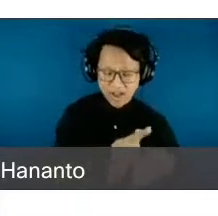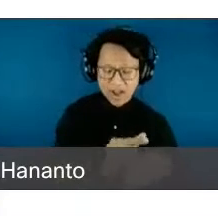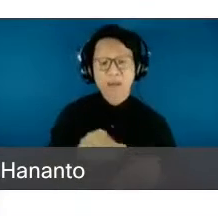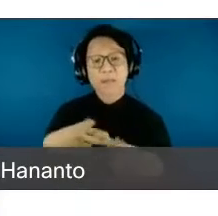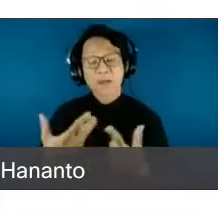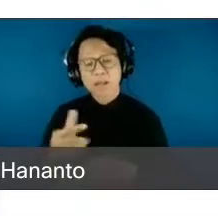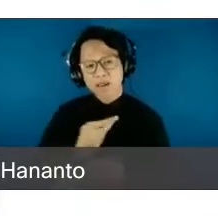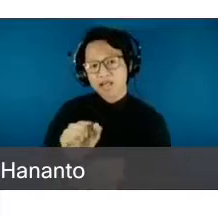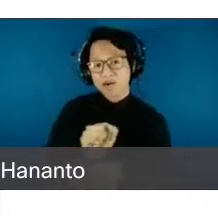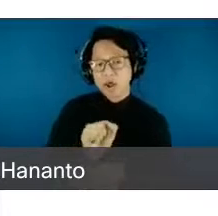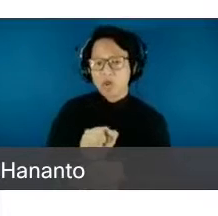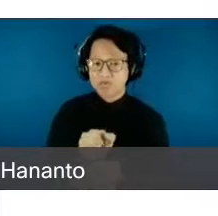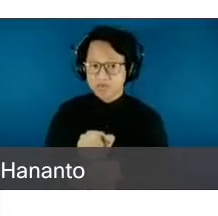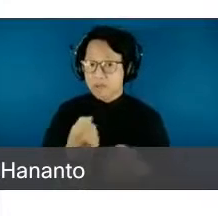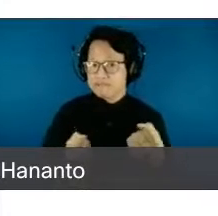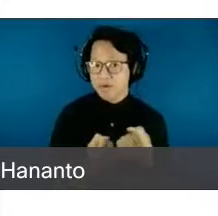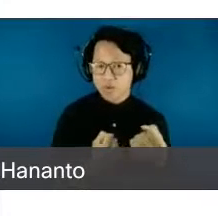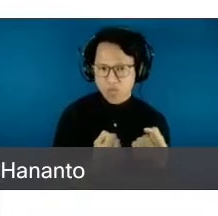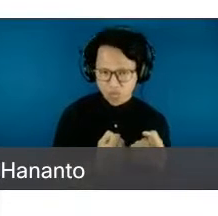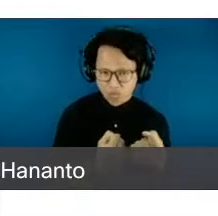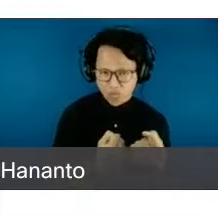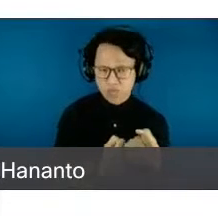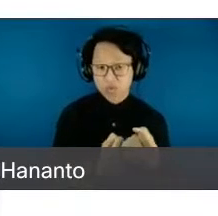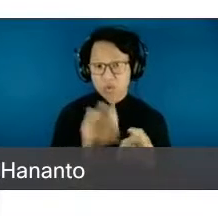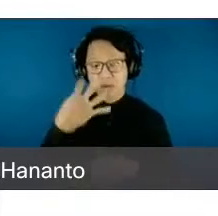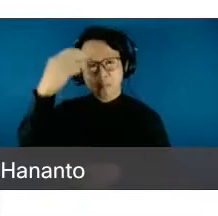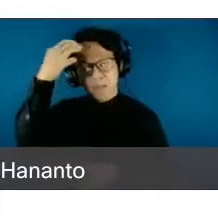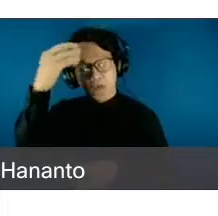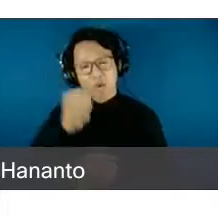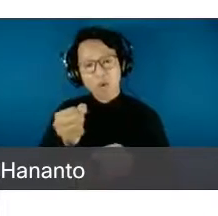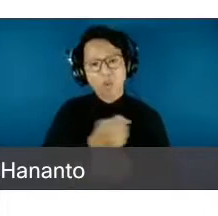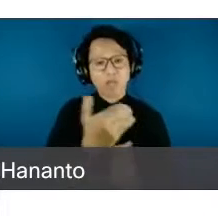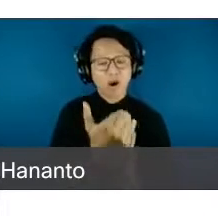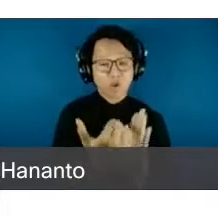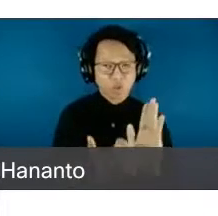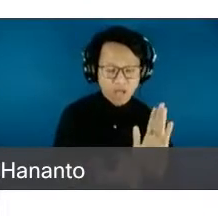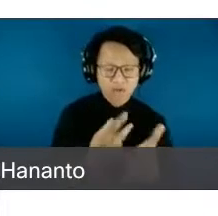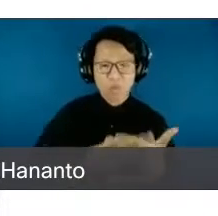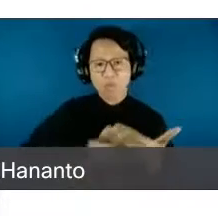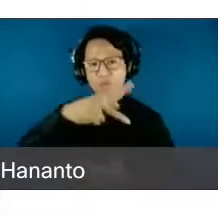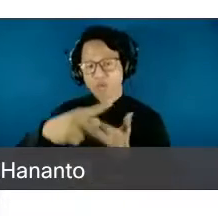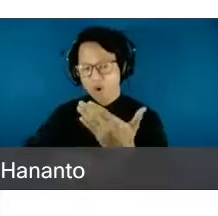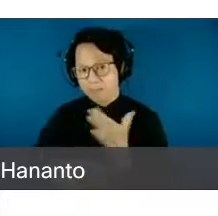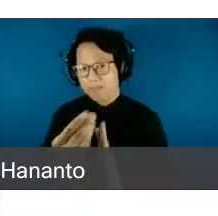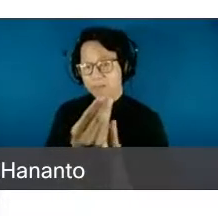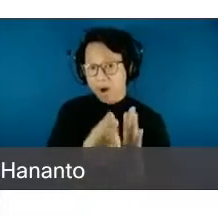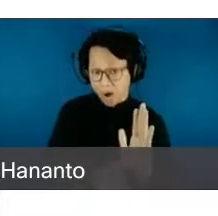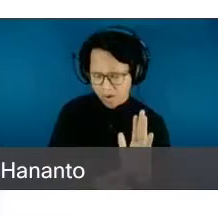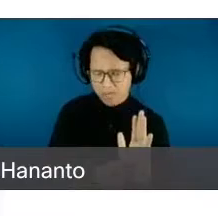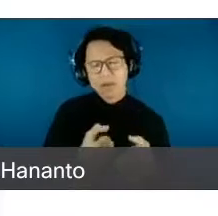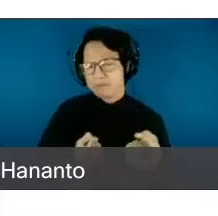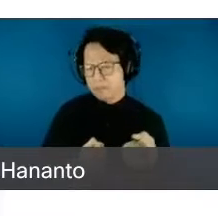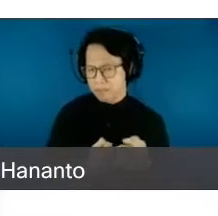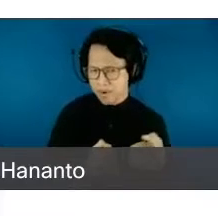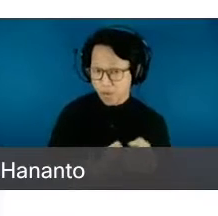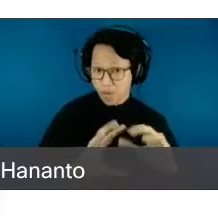juga mendorong berbagai institusi pemerintah untuk membangun regulasi, program dan juga penganggaran yang membantu dunia kerja yang